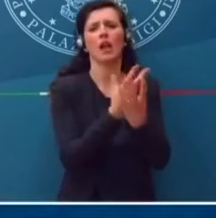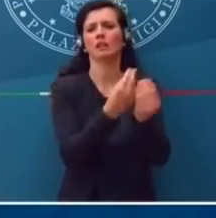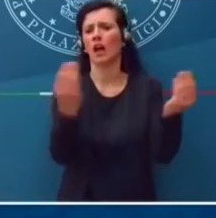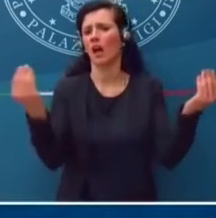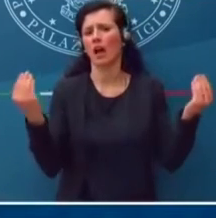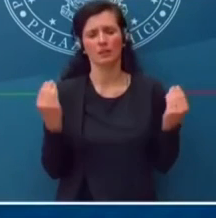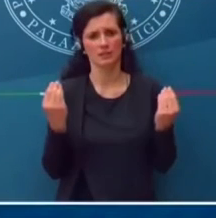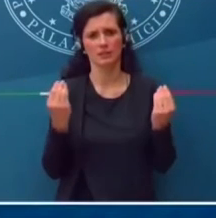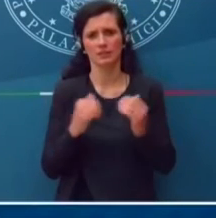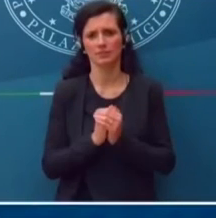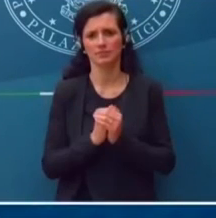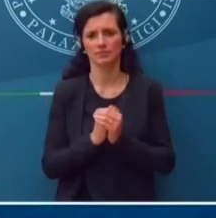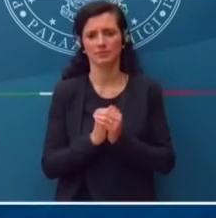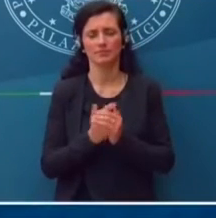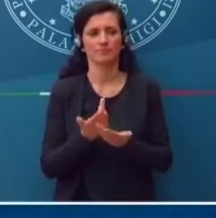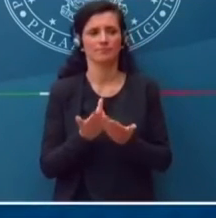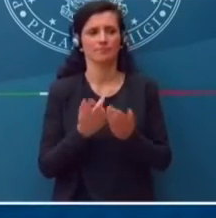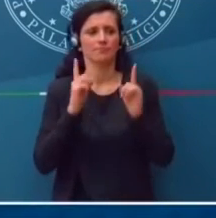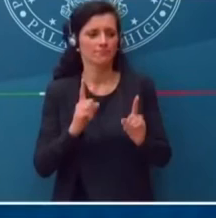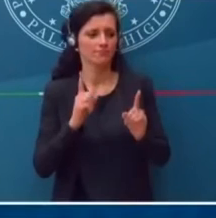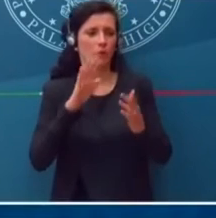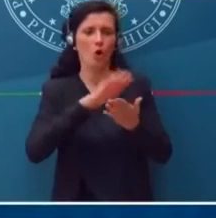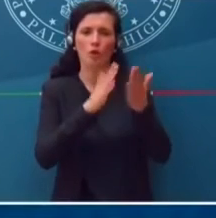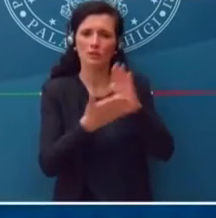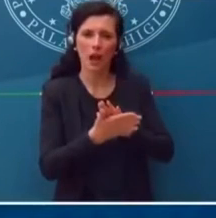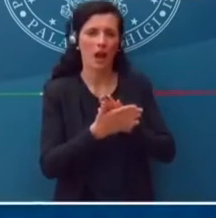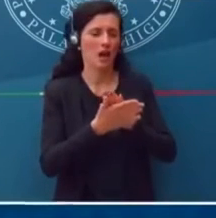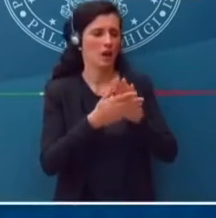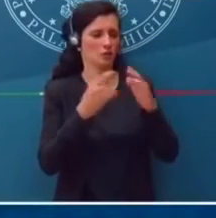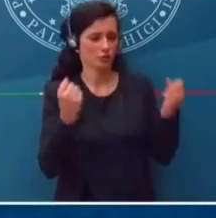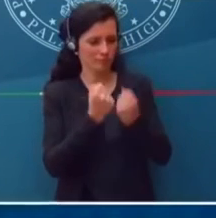Da una campagna contrattuale un po', come dire,